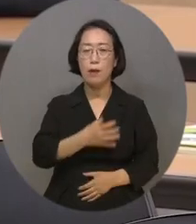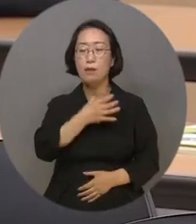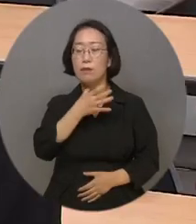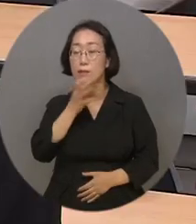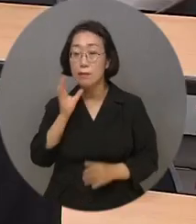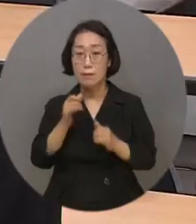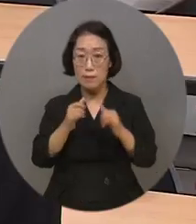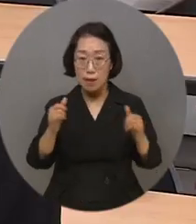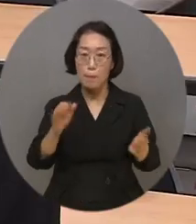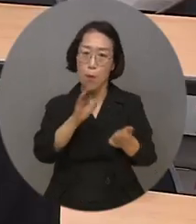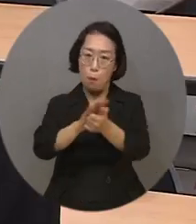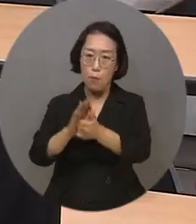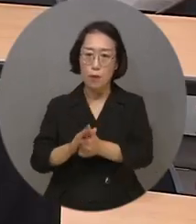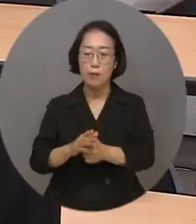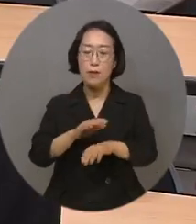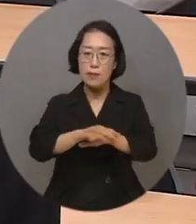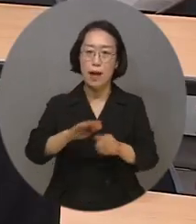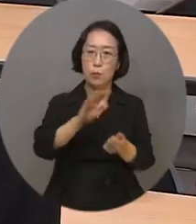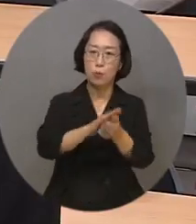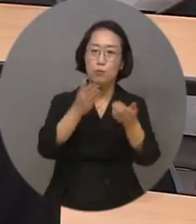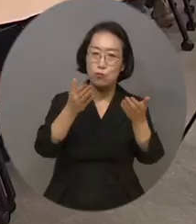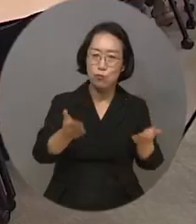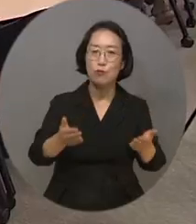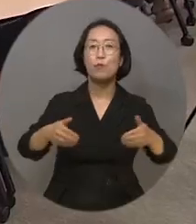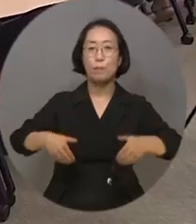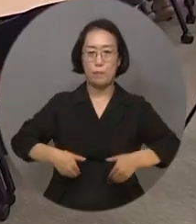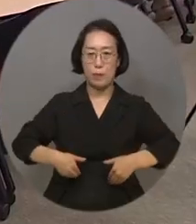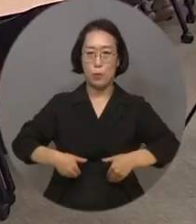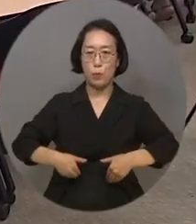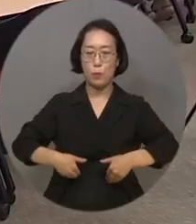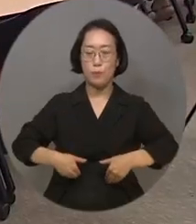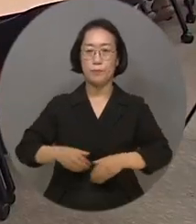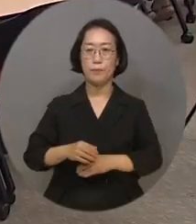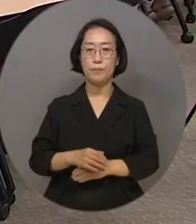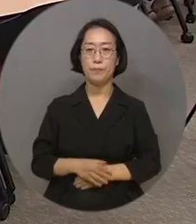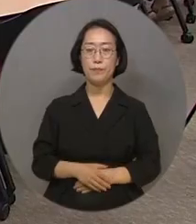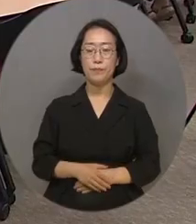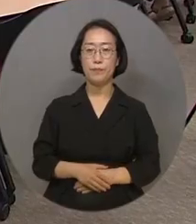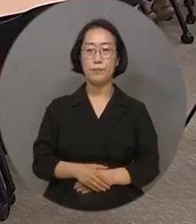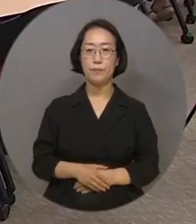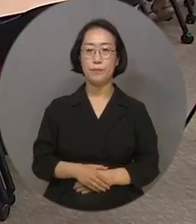실질적인 대책 마련이 필요한 시점입니다. 복지TV 뉴스 최유라입니다.